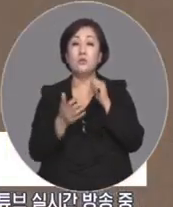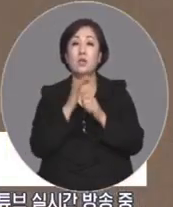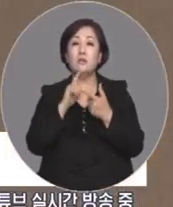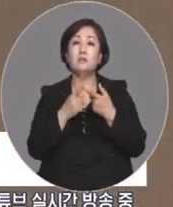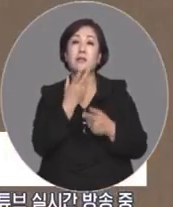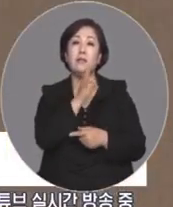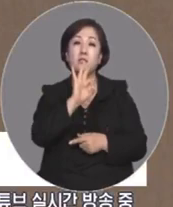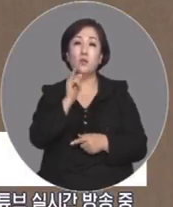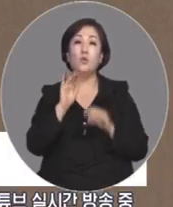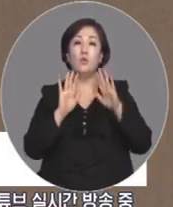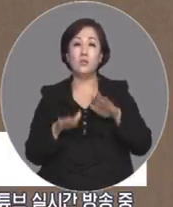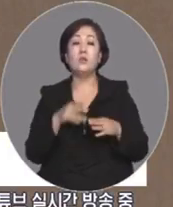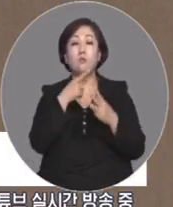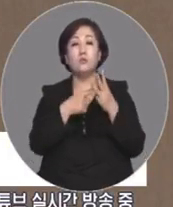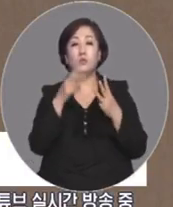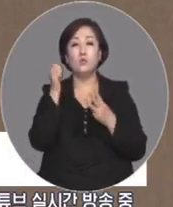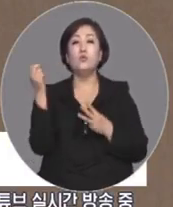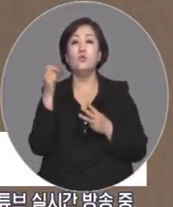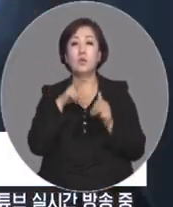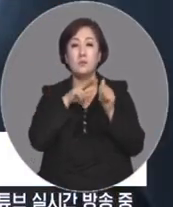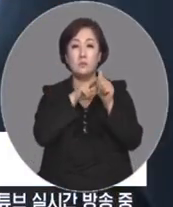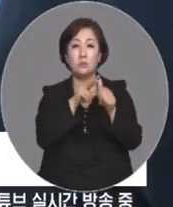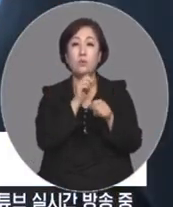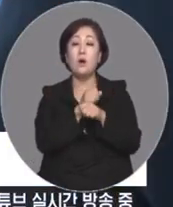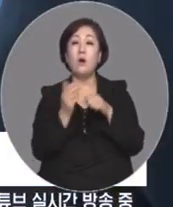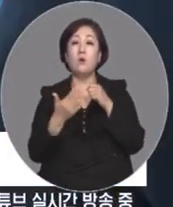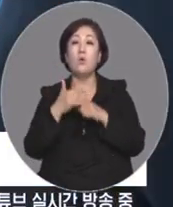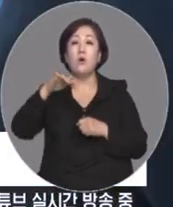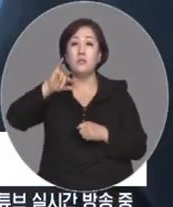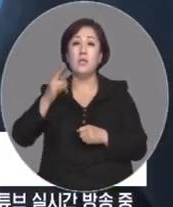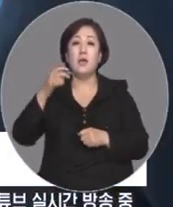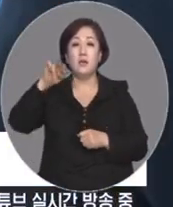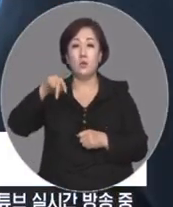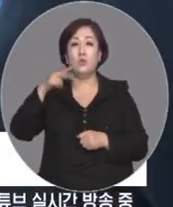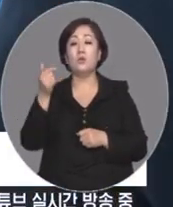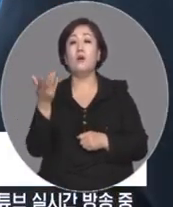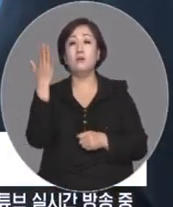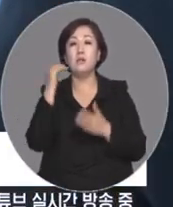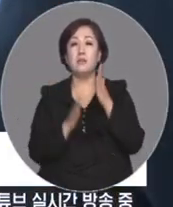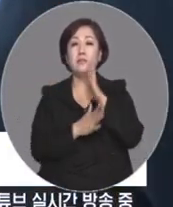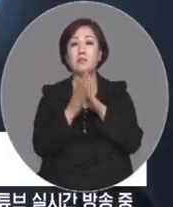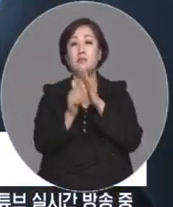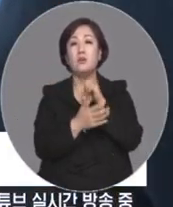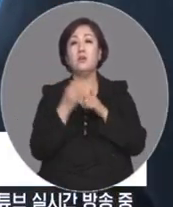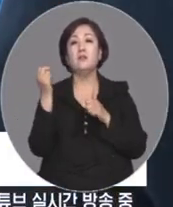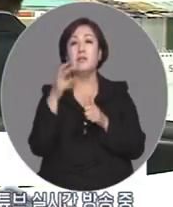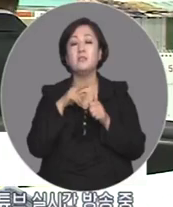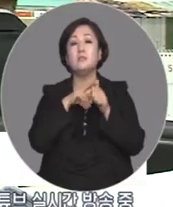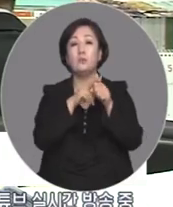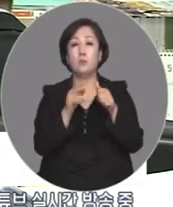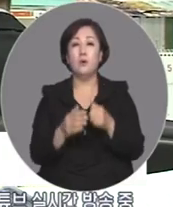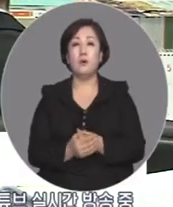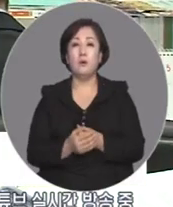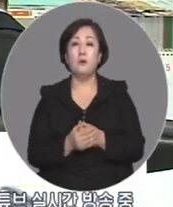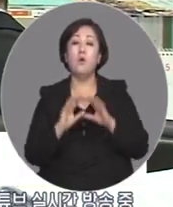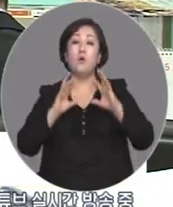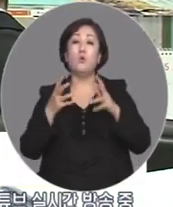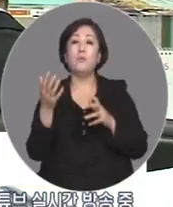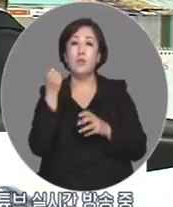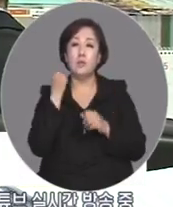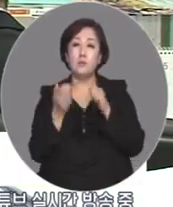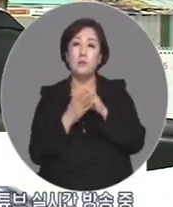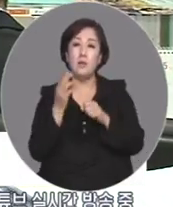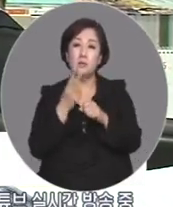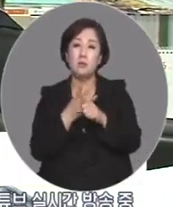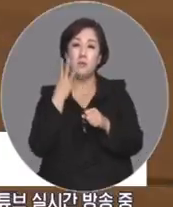민주당에선 이소노 현 군수가 재선에 도전하고 최유경 전 시의원이 예선전에 나설 전망입니다. 국민의힘에선